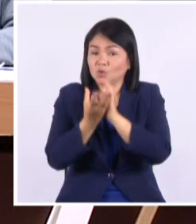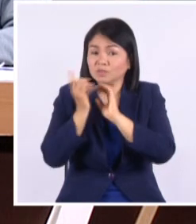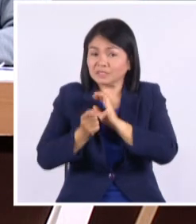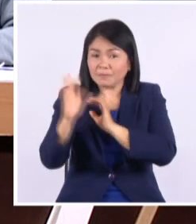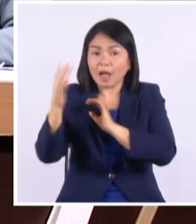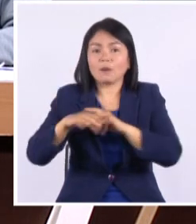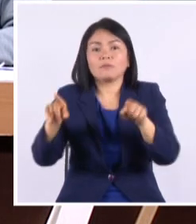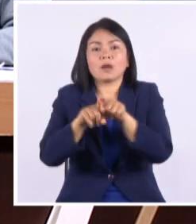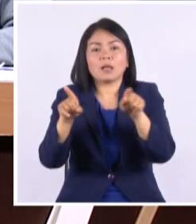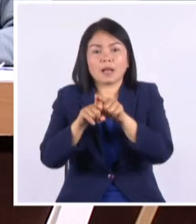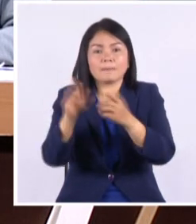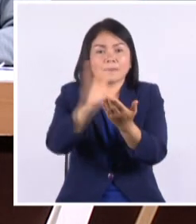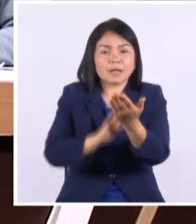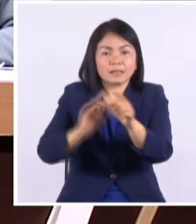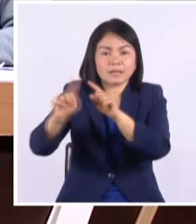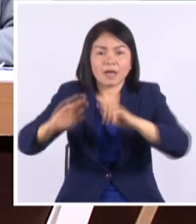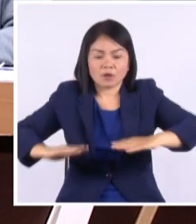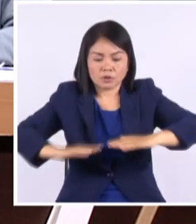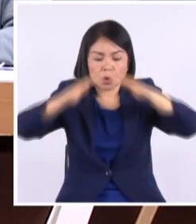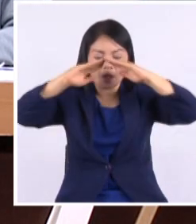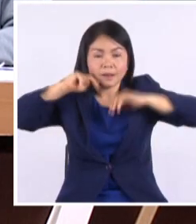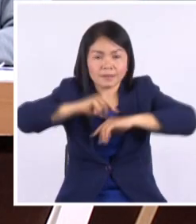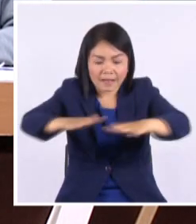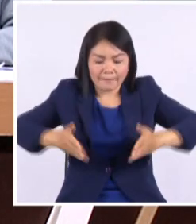คือสะพานยกแล้วเขาก็จะให้เรือใหญ่ๆผ่านแม่น้ำใหญ่ๆแล้วว่าบ้านเราไม่มีนะคะ